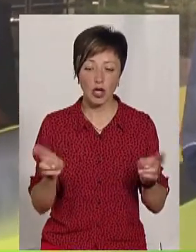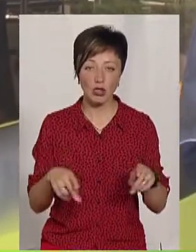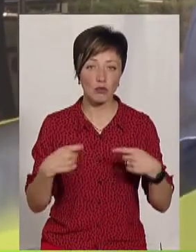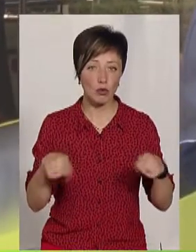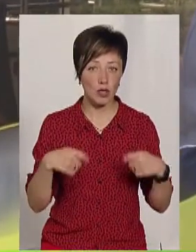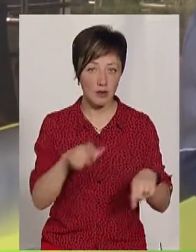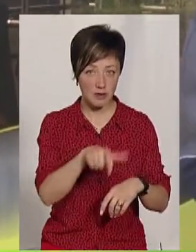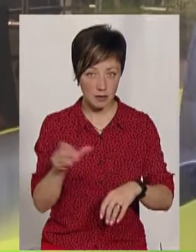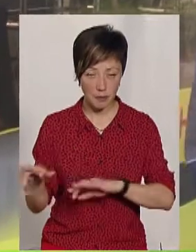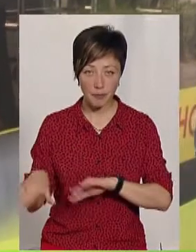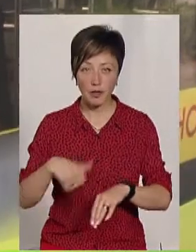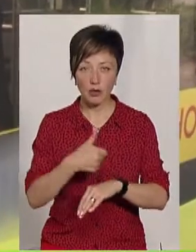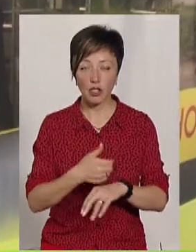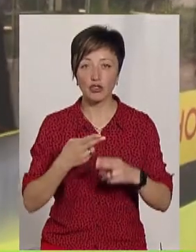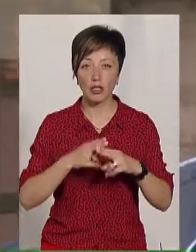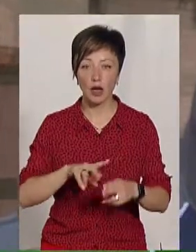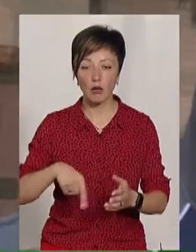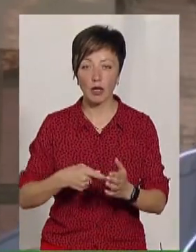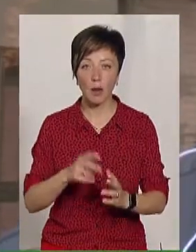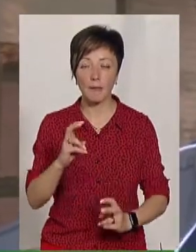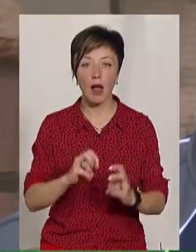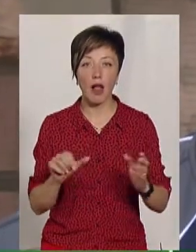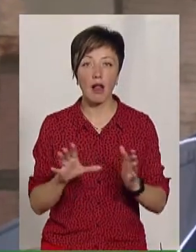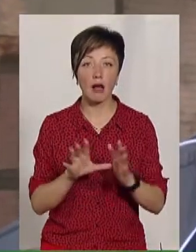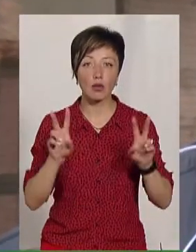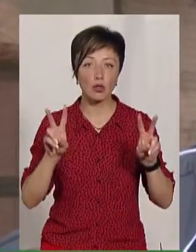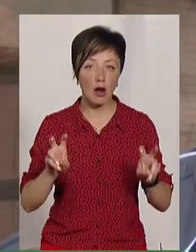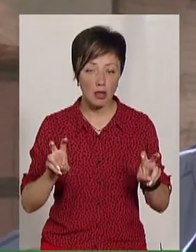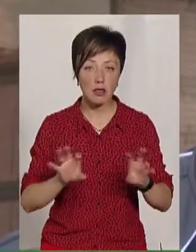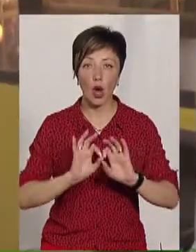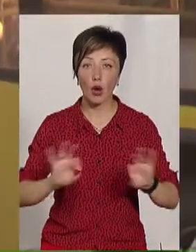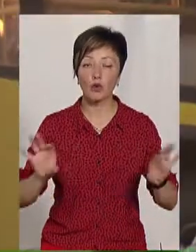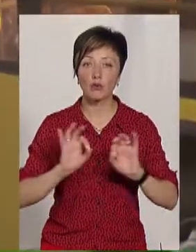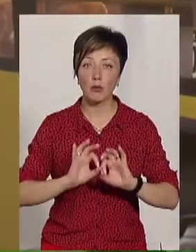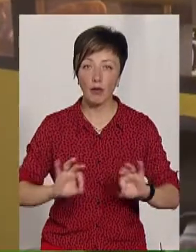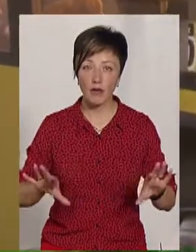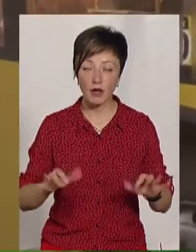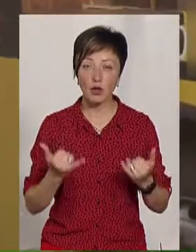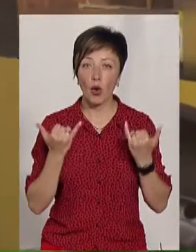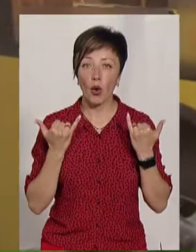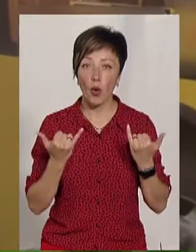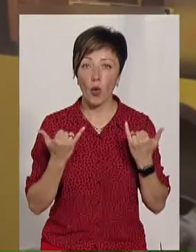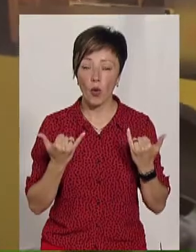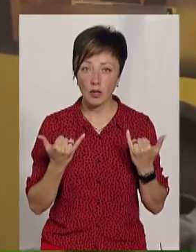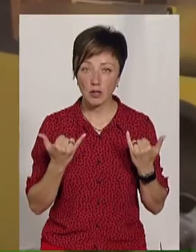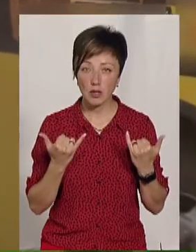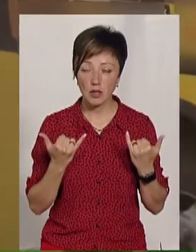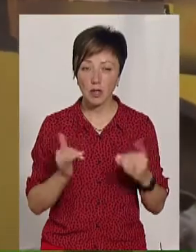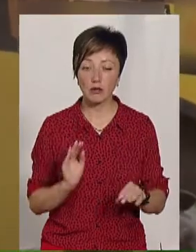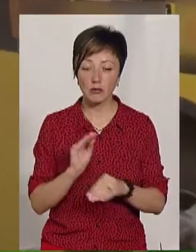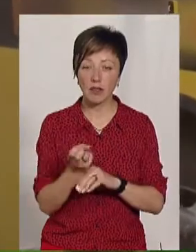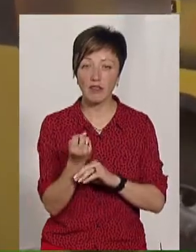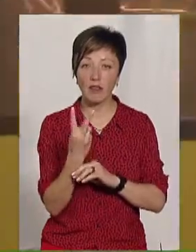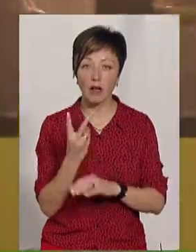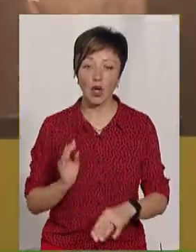Головний інженер Хмельницького комунального підприємства «Електротранс» Олексій Ковтун розповів, що від сьогодні запроваджено 12 додаткових тролейбусів